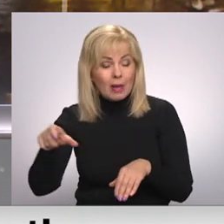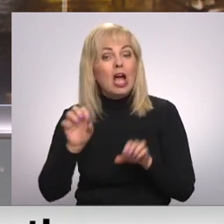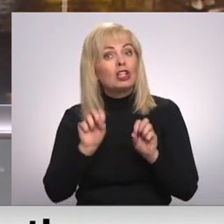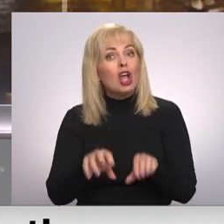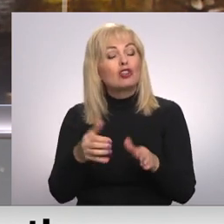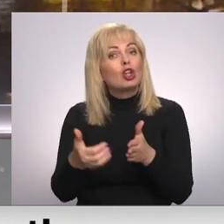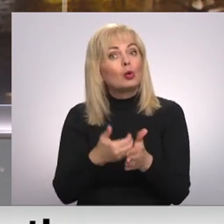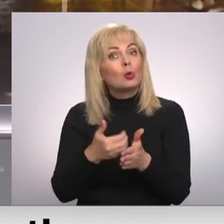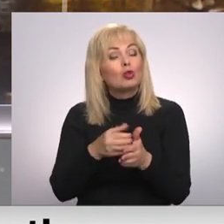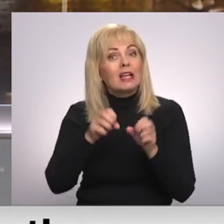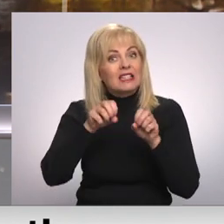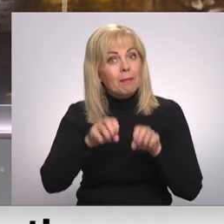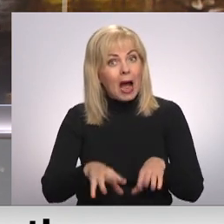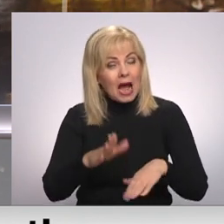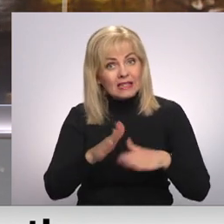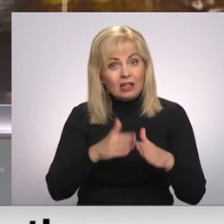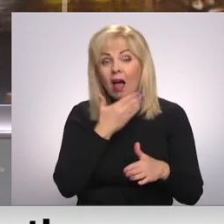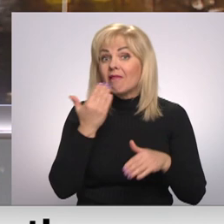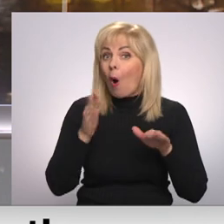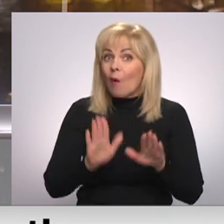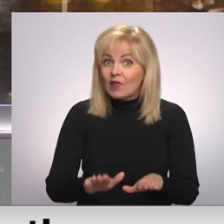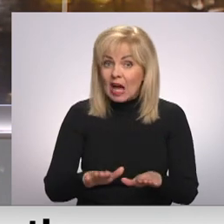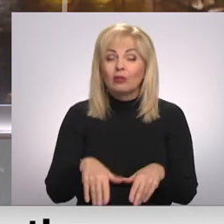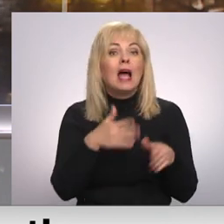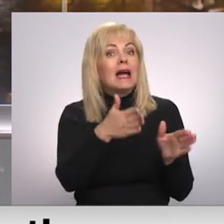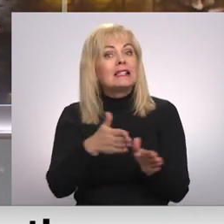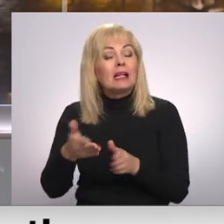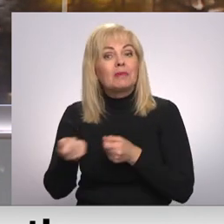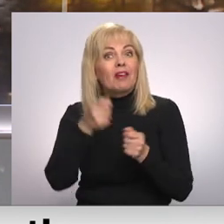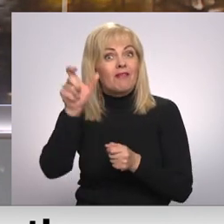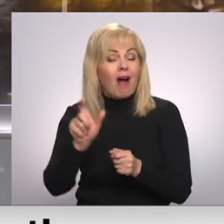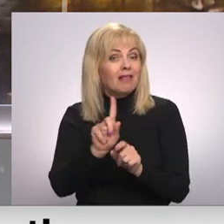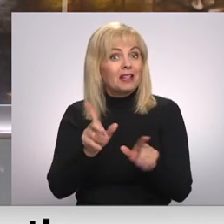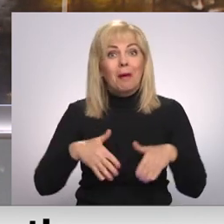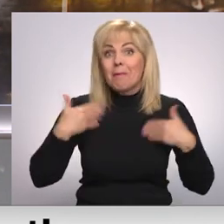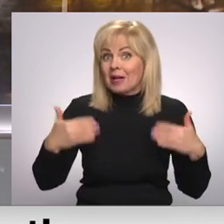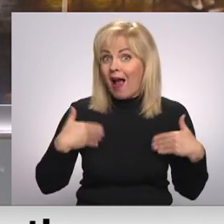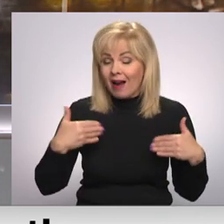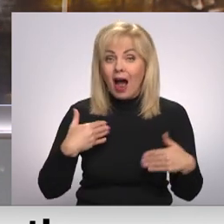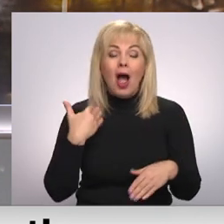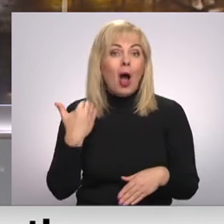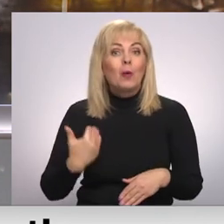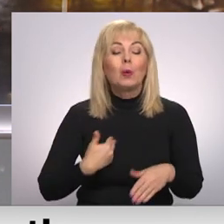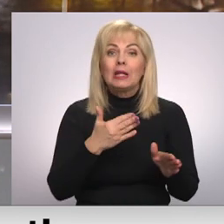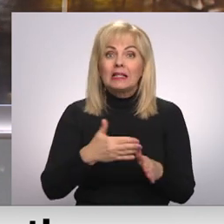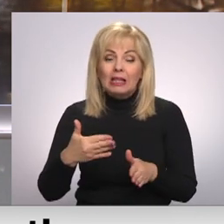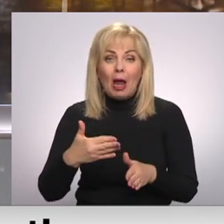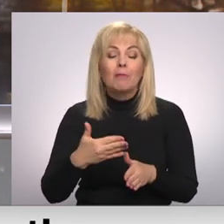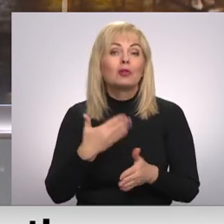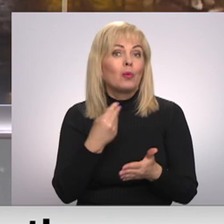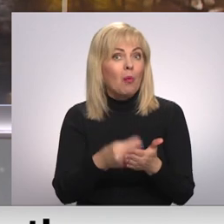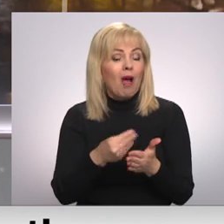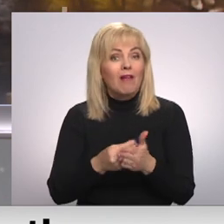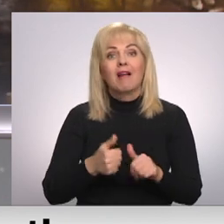specialitātēs. Turklāt neviens no viņiem nav vietējais, tāpēc slimnīcas vadītājiem vēl lielāks prieks, ka Kuldīgas slimnīca novērtē kā labu nākamo darba